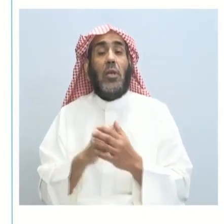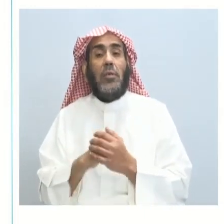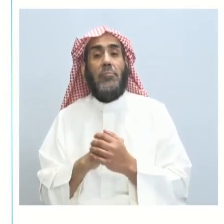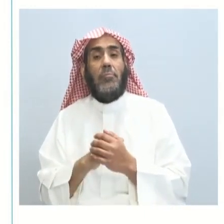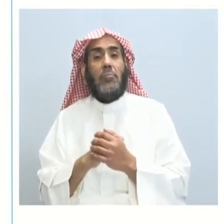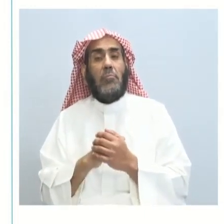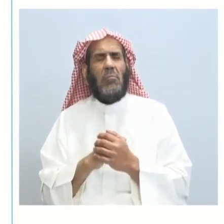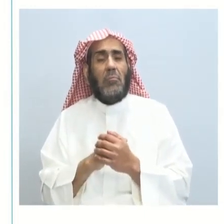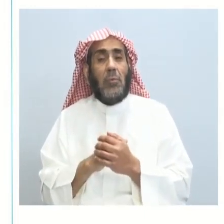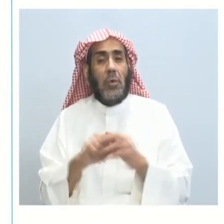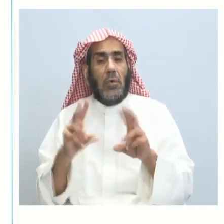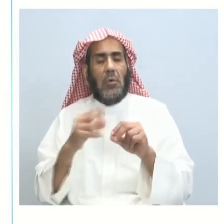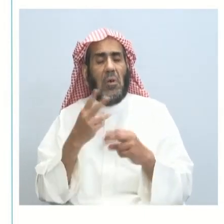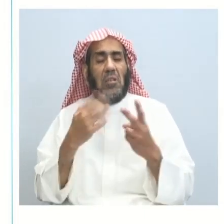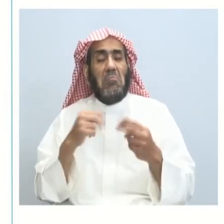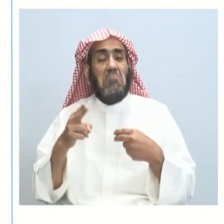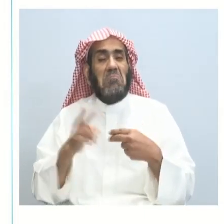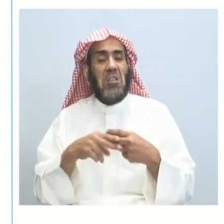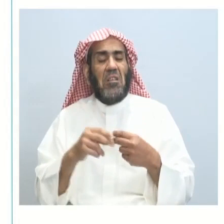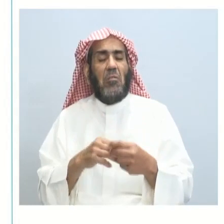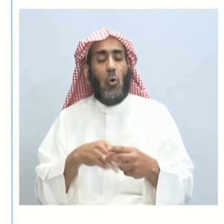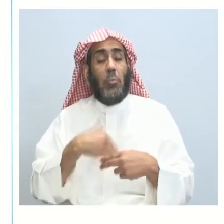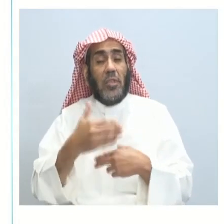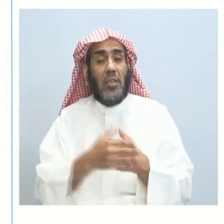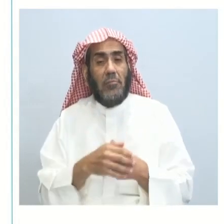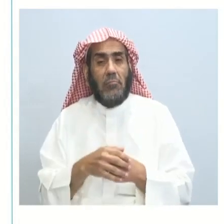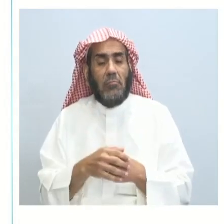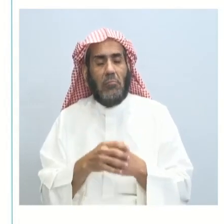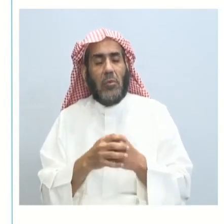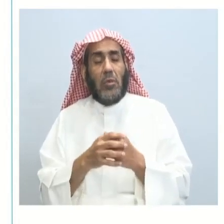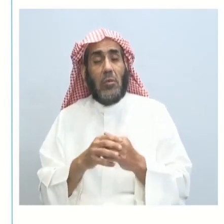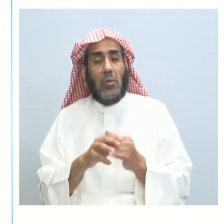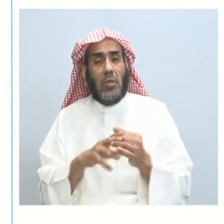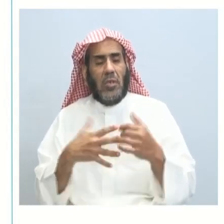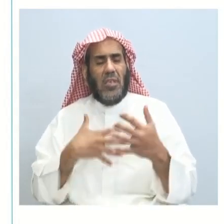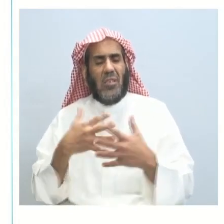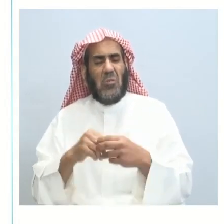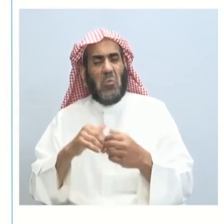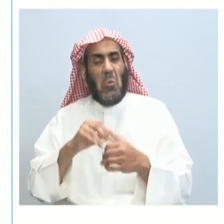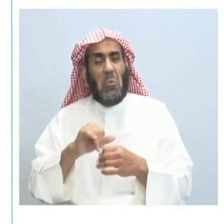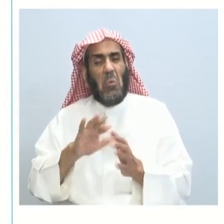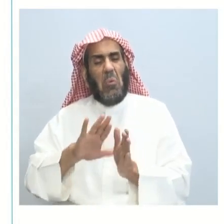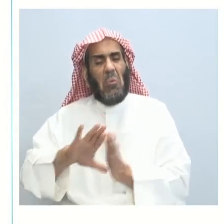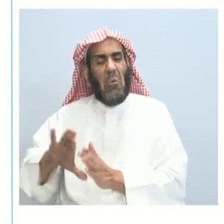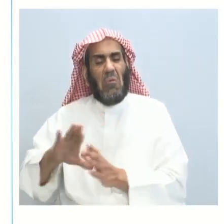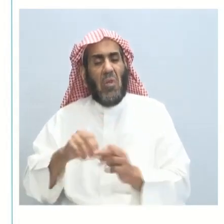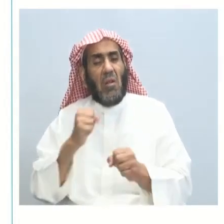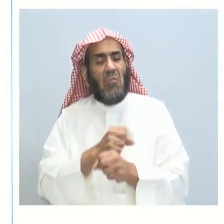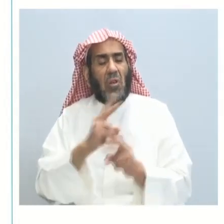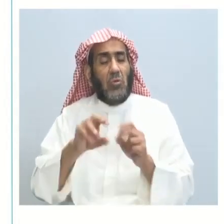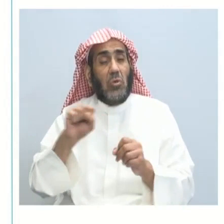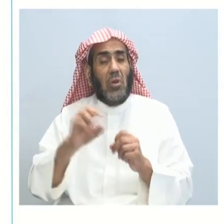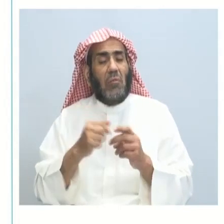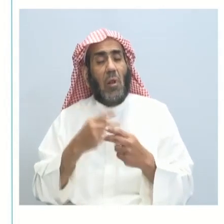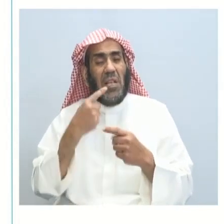هنالك مثلا عدم الرضا وبالتالي قد يكون هناك عزوف عن الفعاليه خصوصا كانت